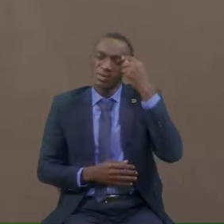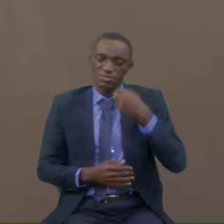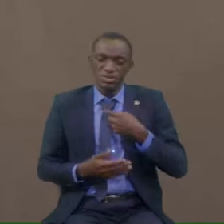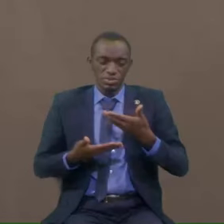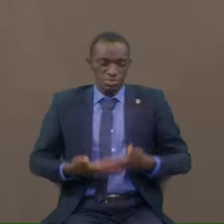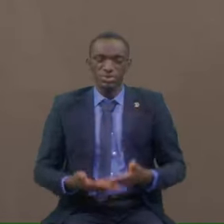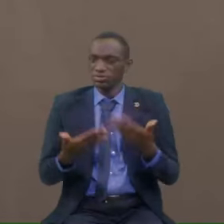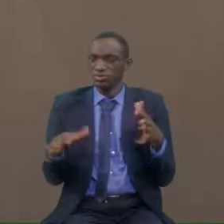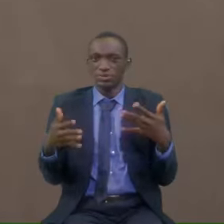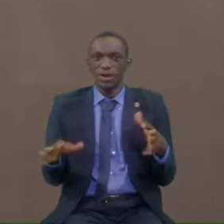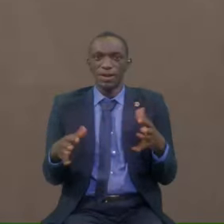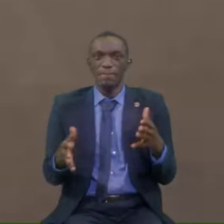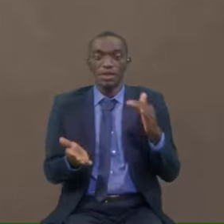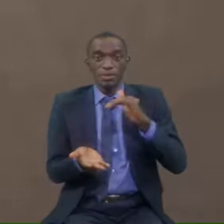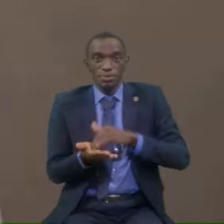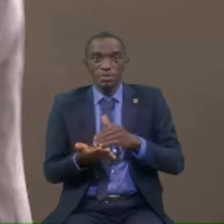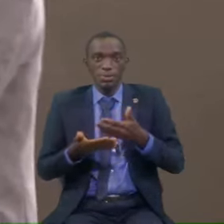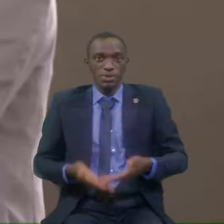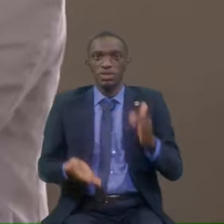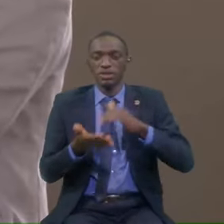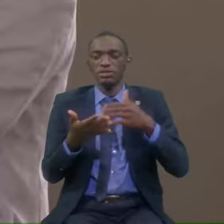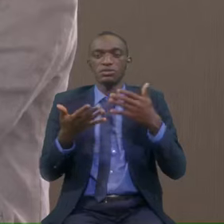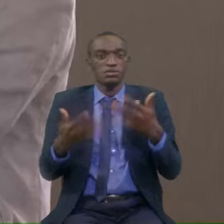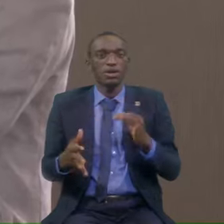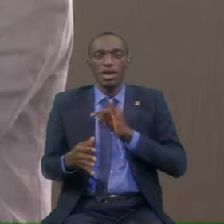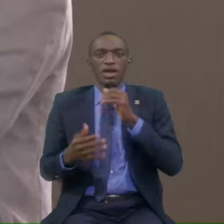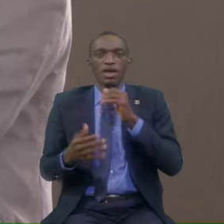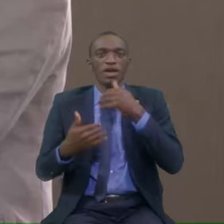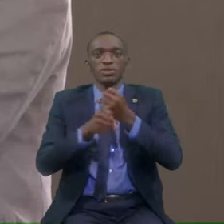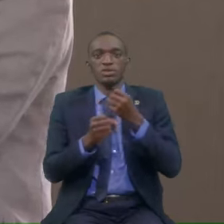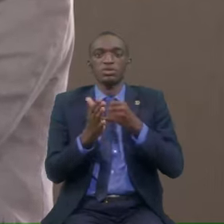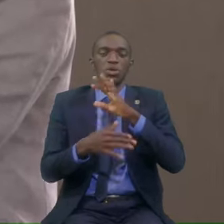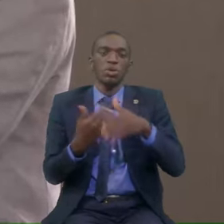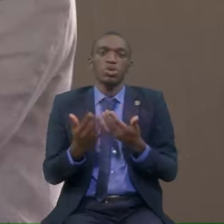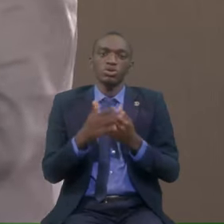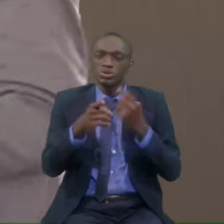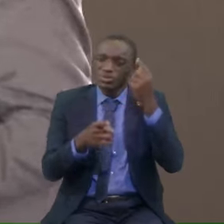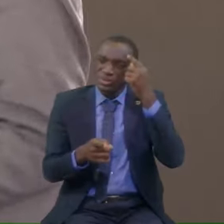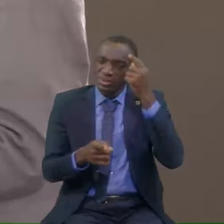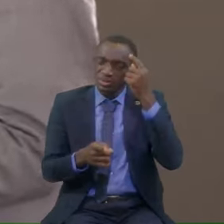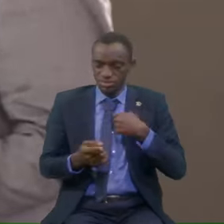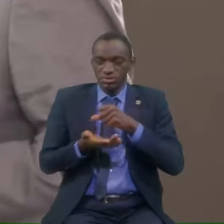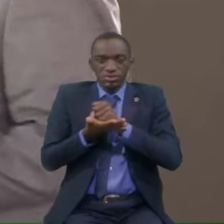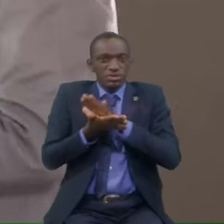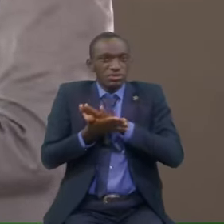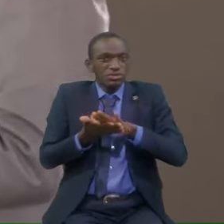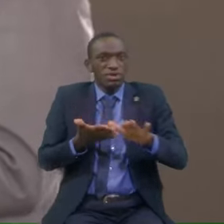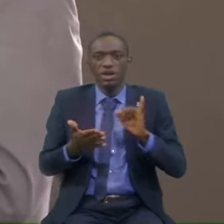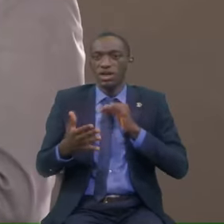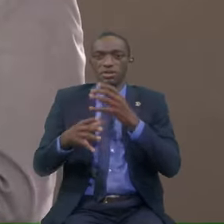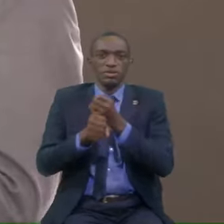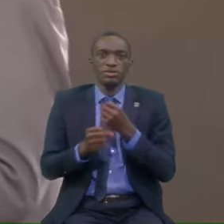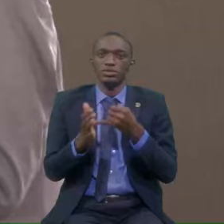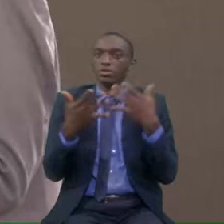nouveau, j'ai tout eu. Tu vas penser, ah, je suis sanctifié, j'ai tout eu.